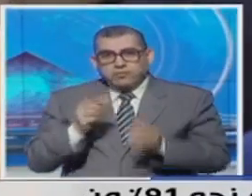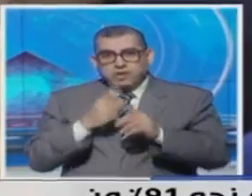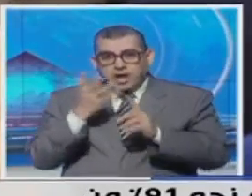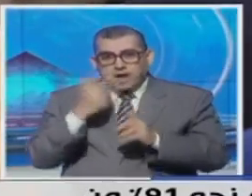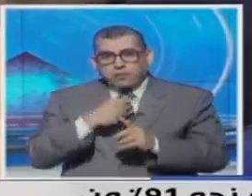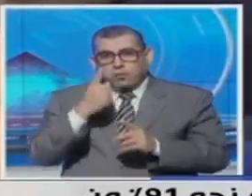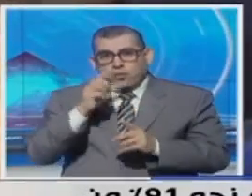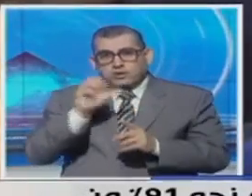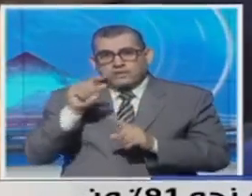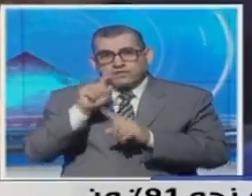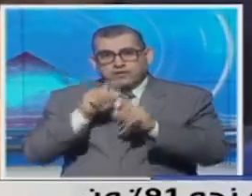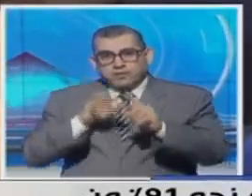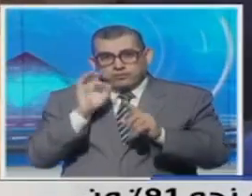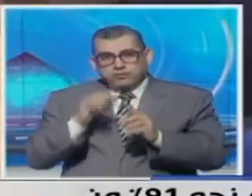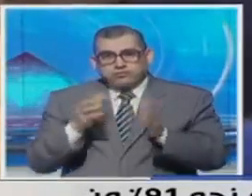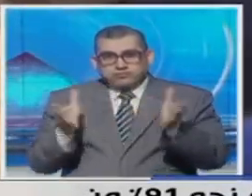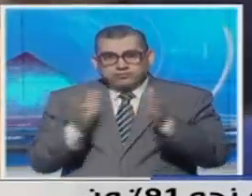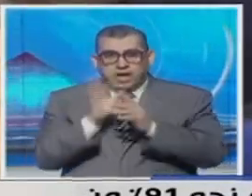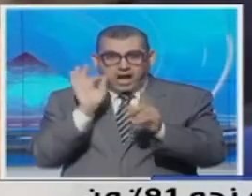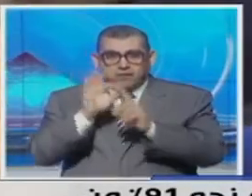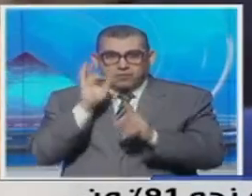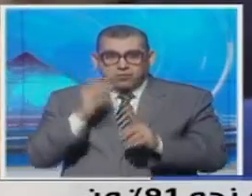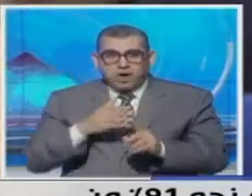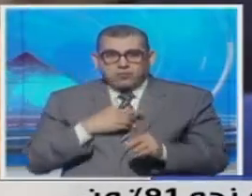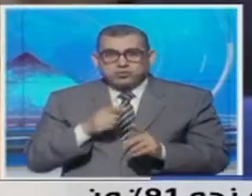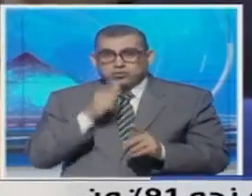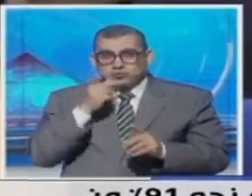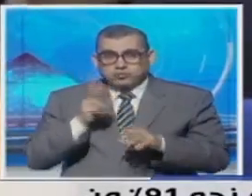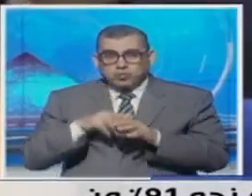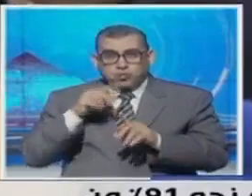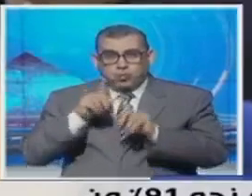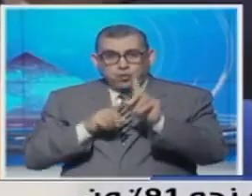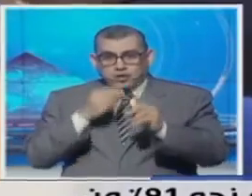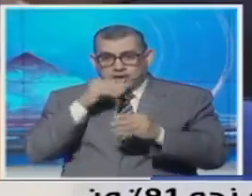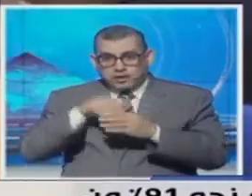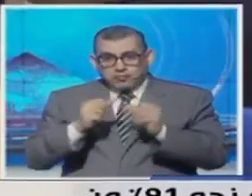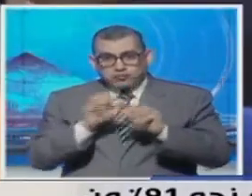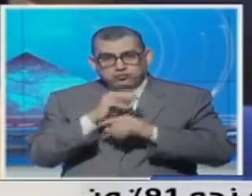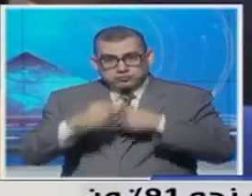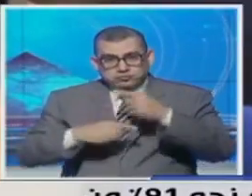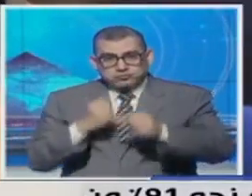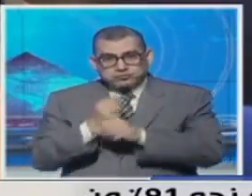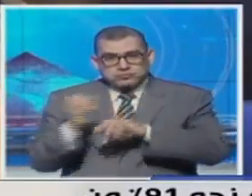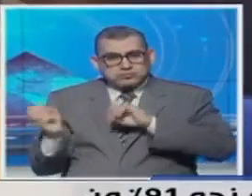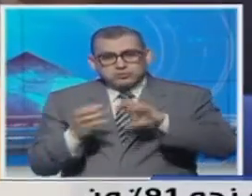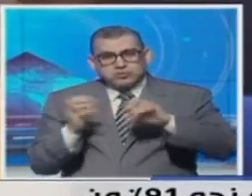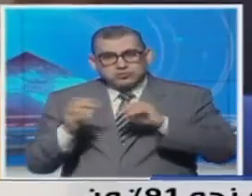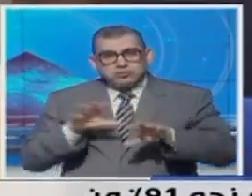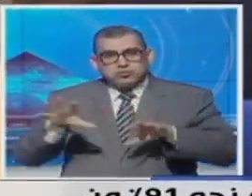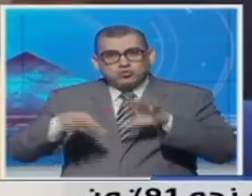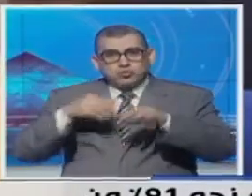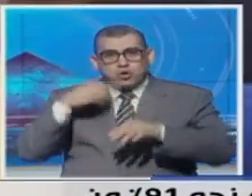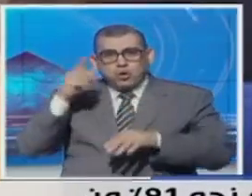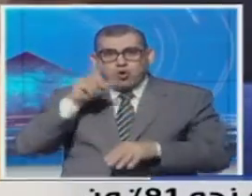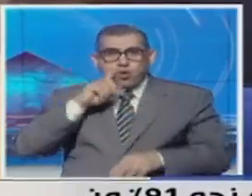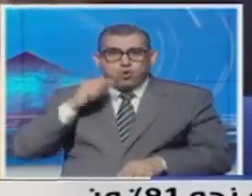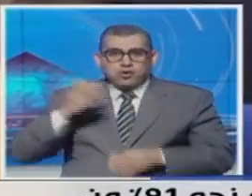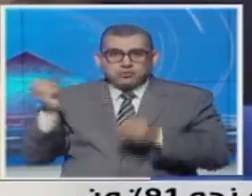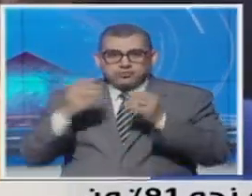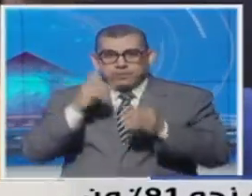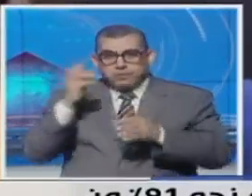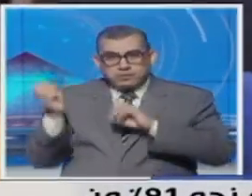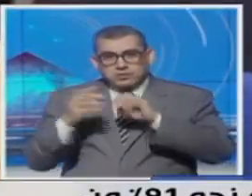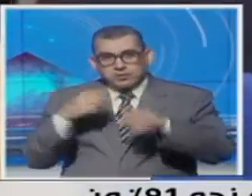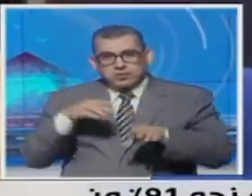يمثل 91% من حجم المستهدف، كما أكد وزير التموين استمرار الاستيراد من السوق الأوكرانية،